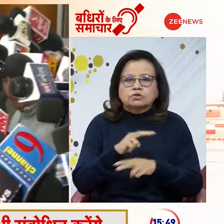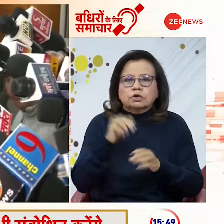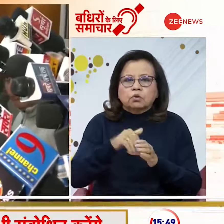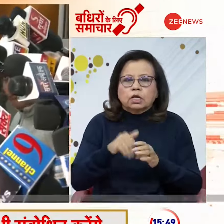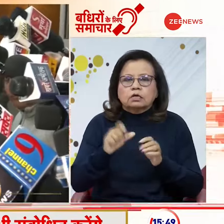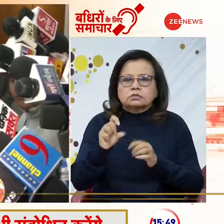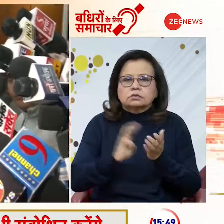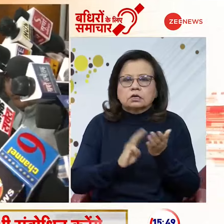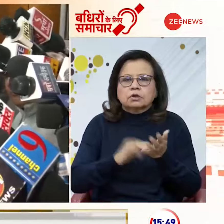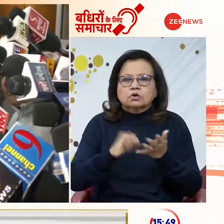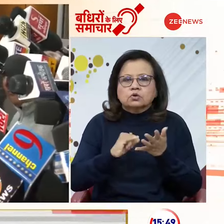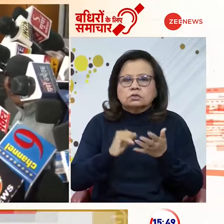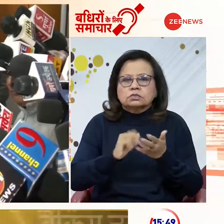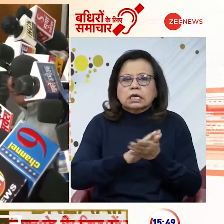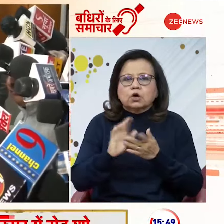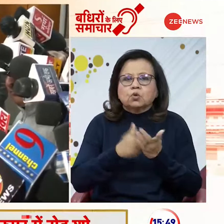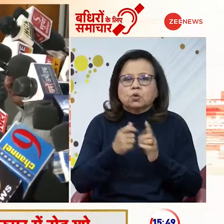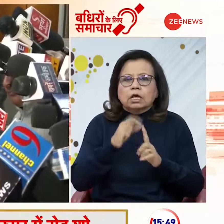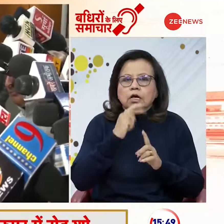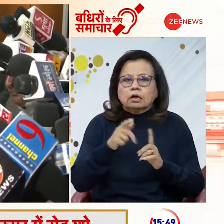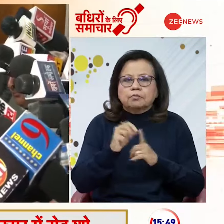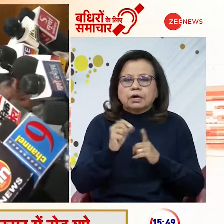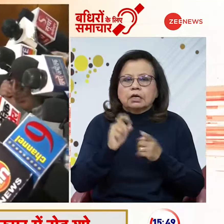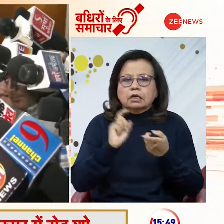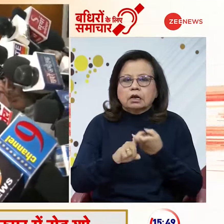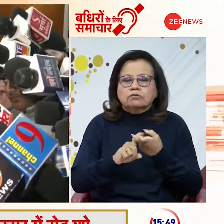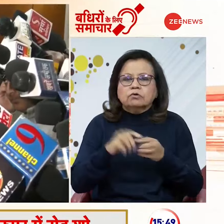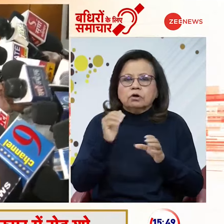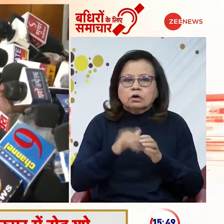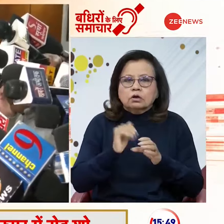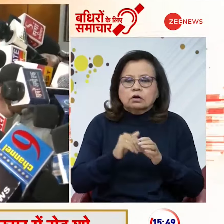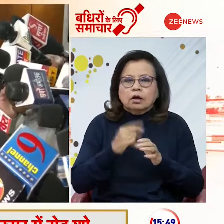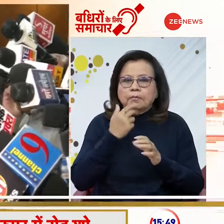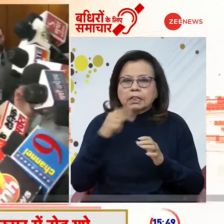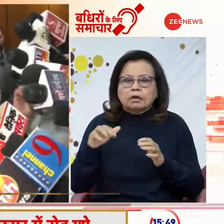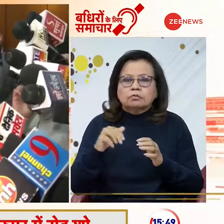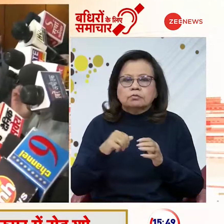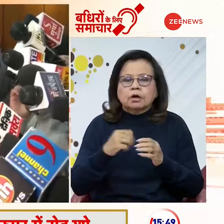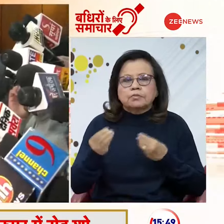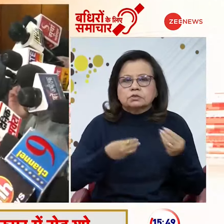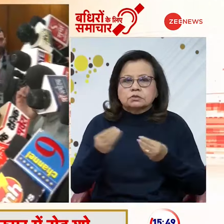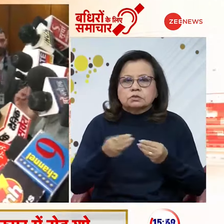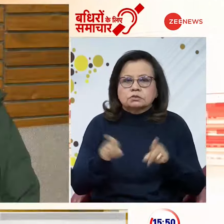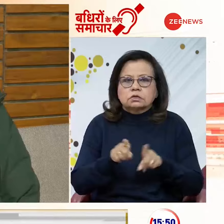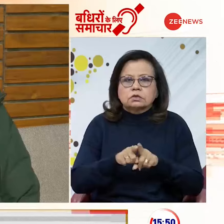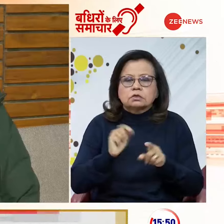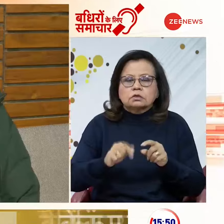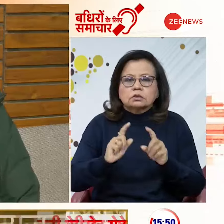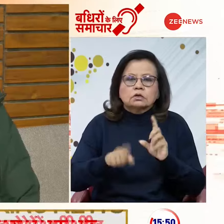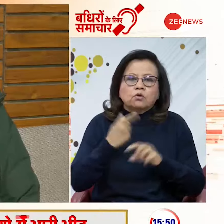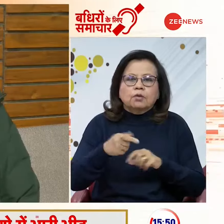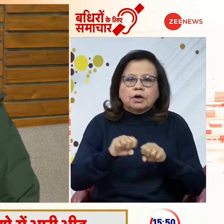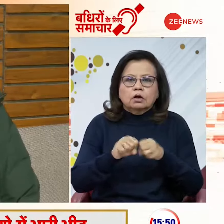सीम सुखविंदर सिंग सुखु ने कहा कि पार्टी के खलाब वोटिंग का मतलब सौदेबाजी जिन्होंने